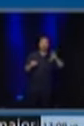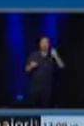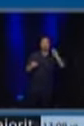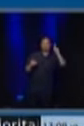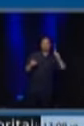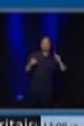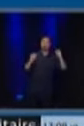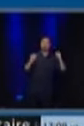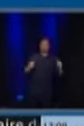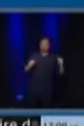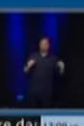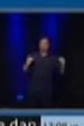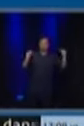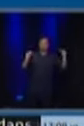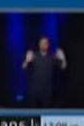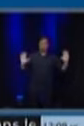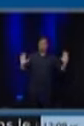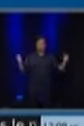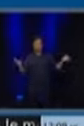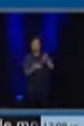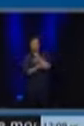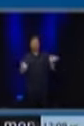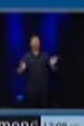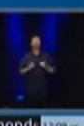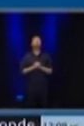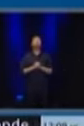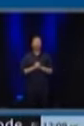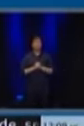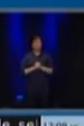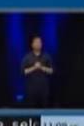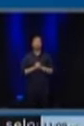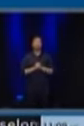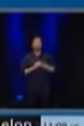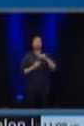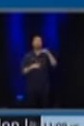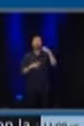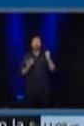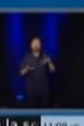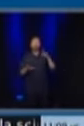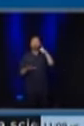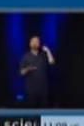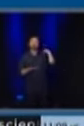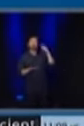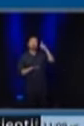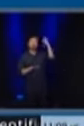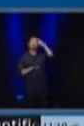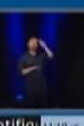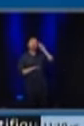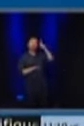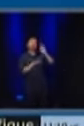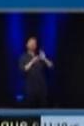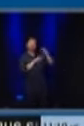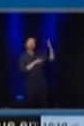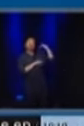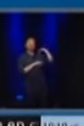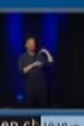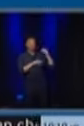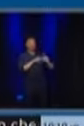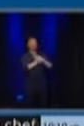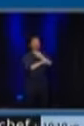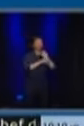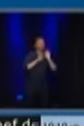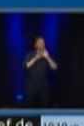à l'extérieur, parce que on le sait, puis on l'avait vu, entre autres, dans première vague, c'est très propice